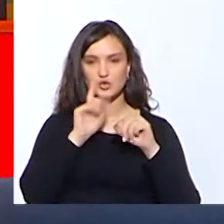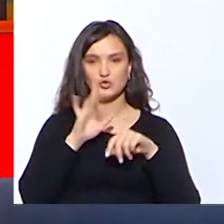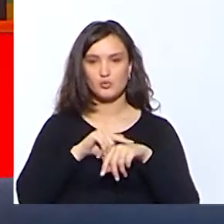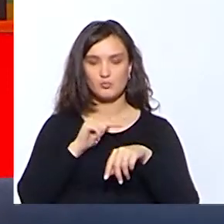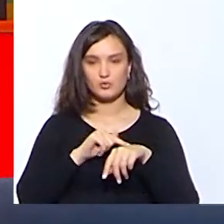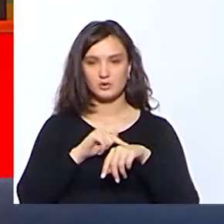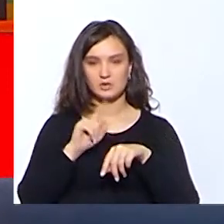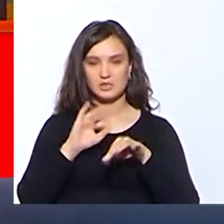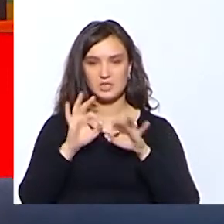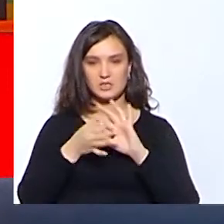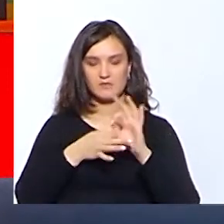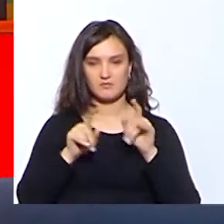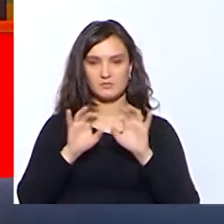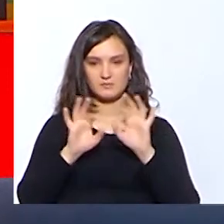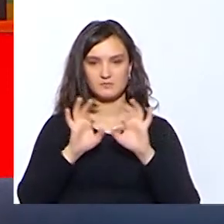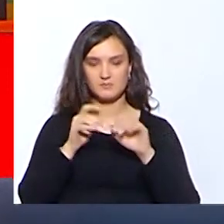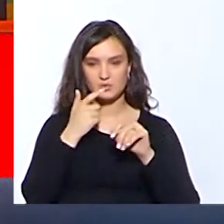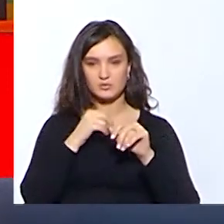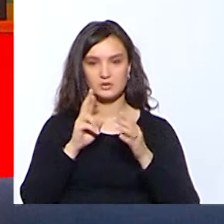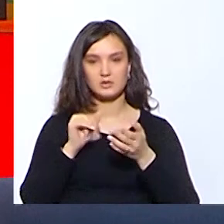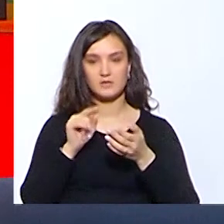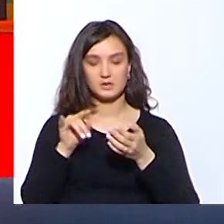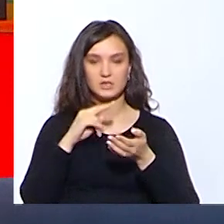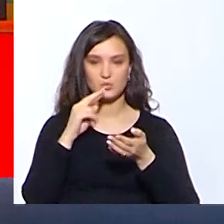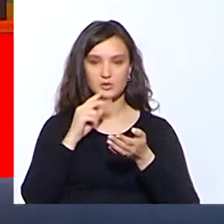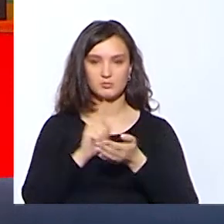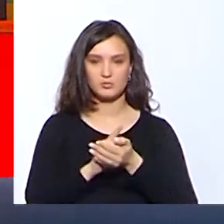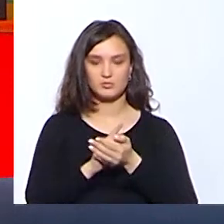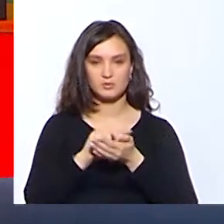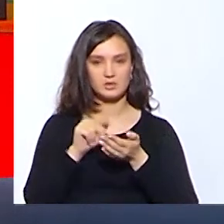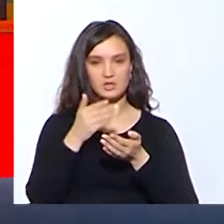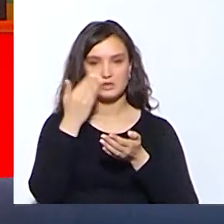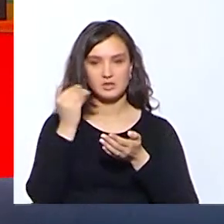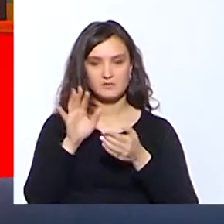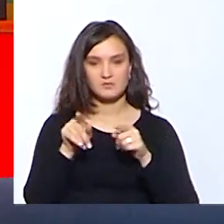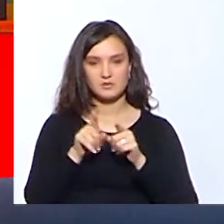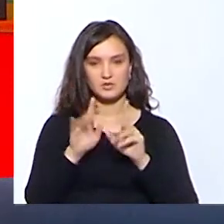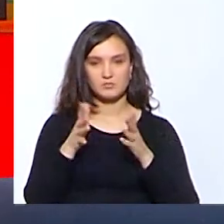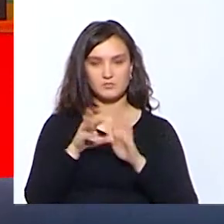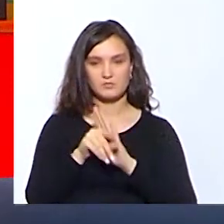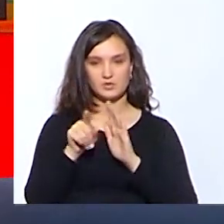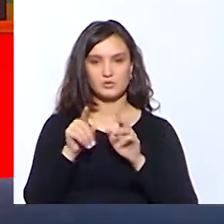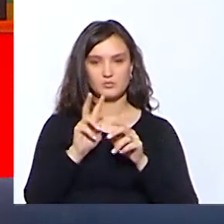დისკომფორტი, რომელიც ნაწლავების მხრივ აღწერა ბატონმა დავითმა, ეს საყურადღებო ნიშნებია და არ დაგავიწყდეთ ასეთ შემთხვევაში გაიაროთ კონსულტაცია ექიმთან.